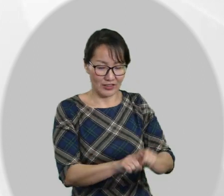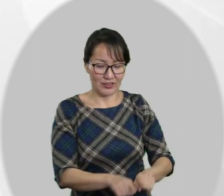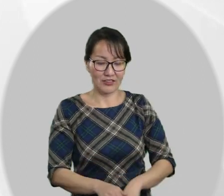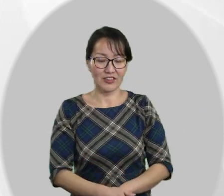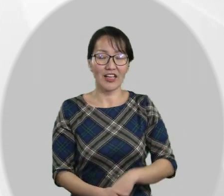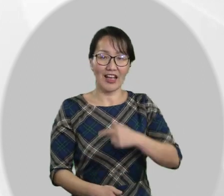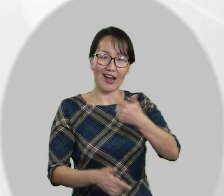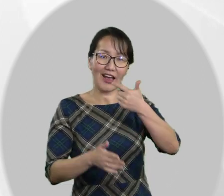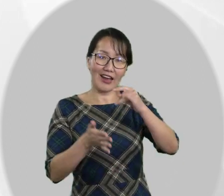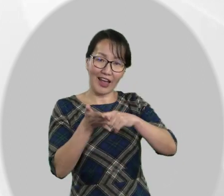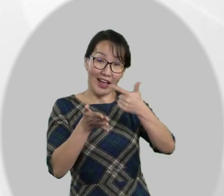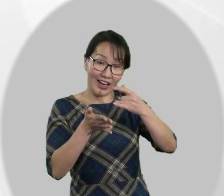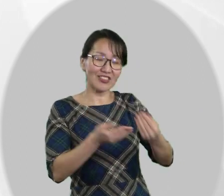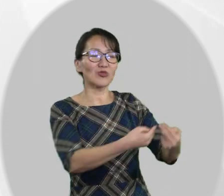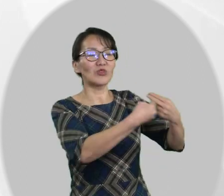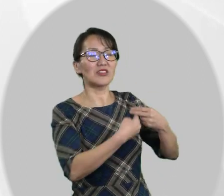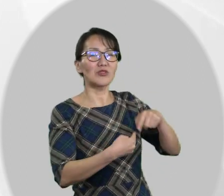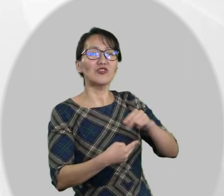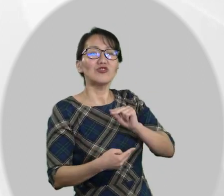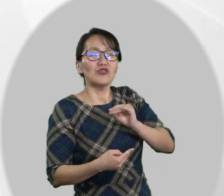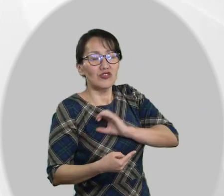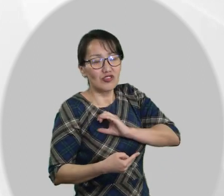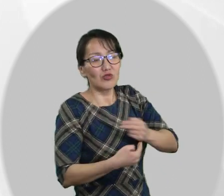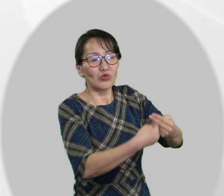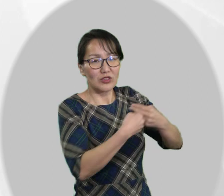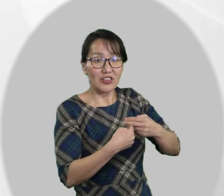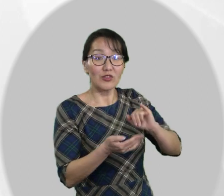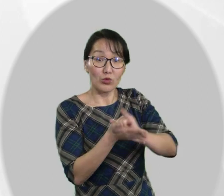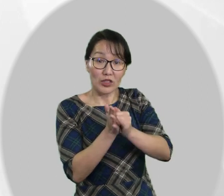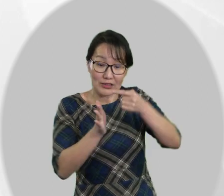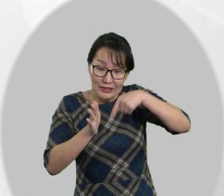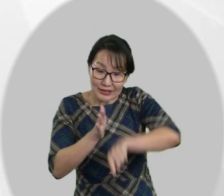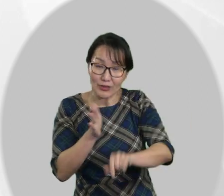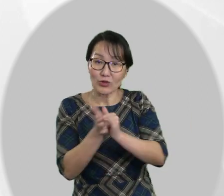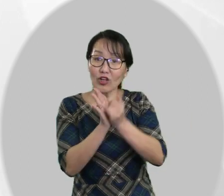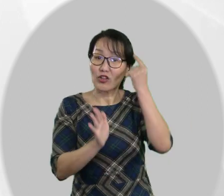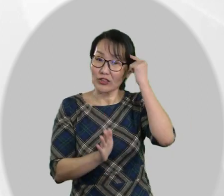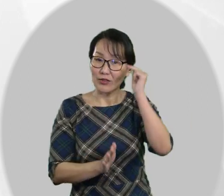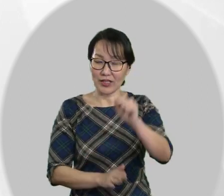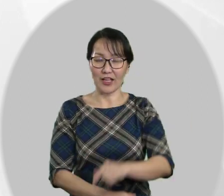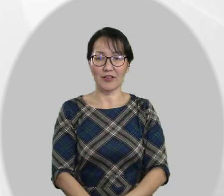даалгавраа хийхэд хулан найз минь гараа гаргаж тусалдаг.